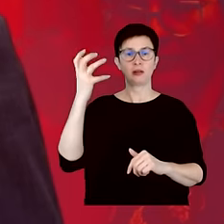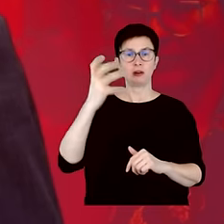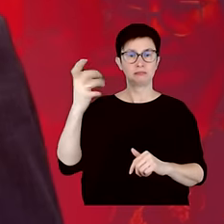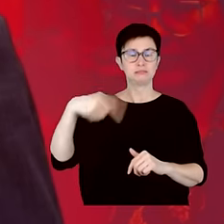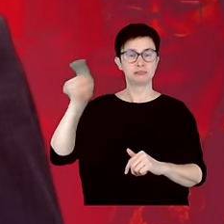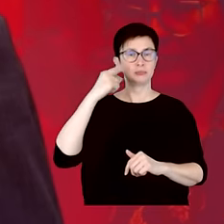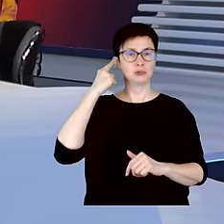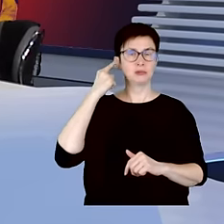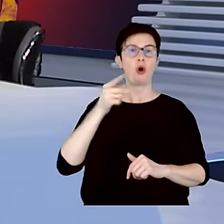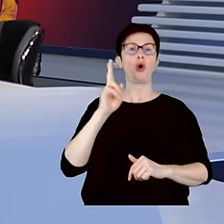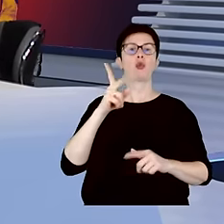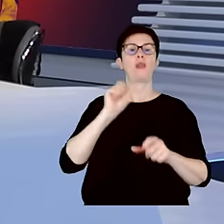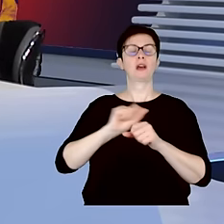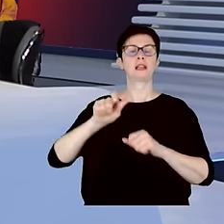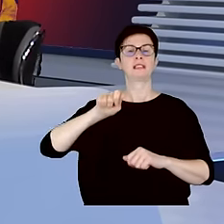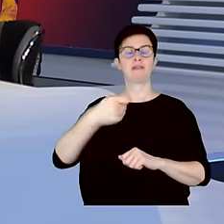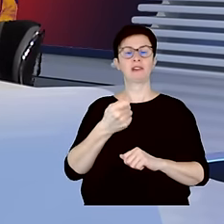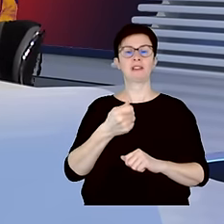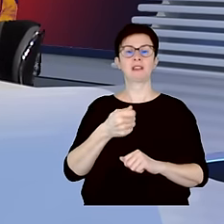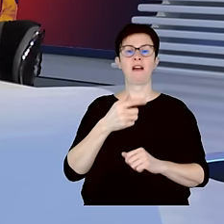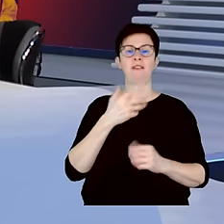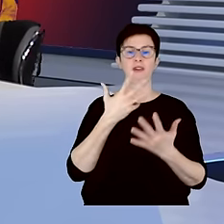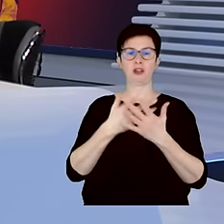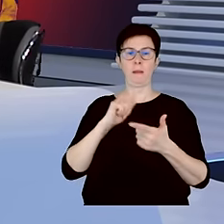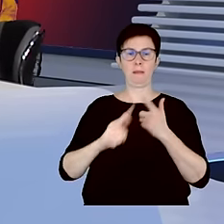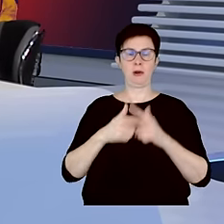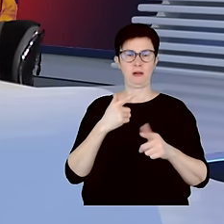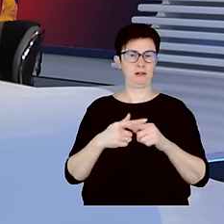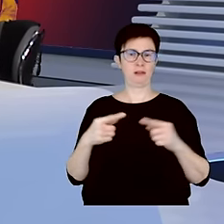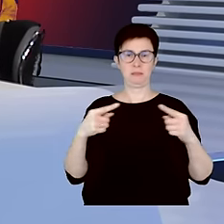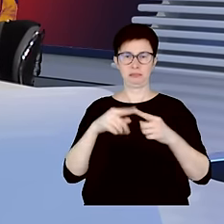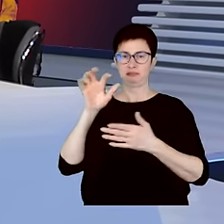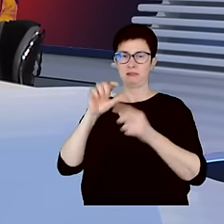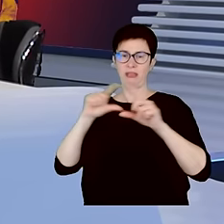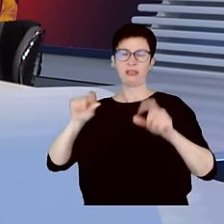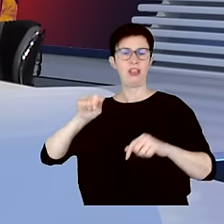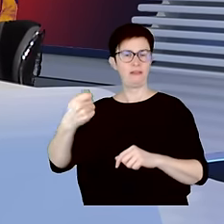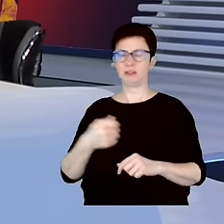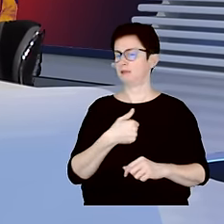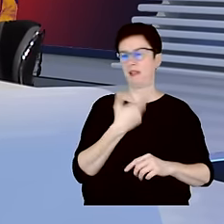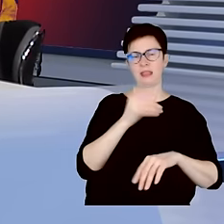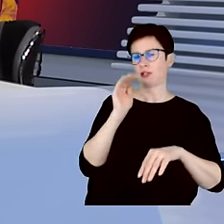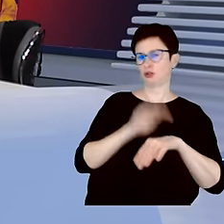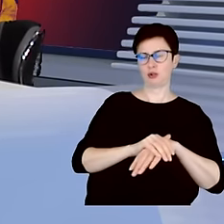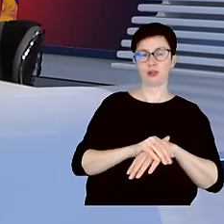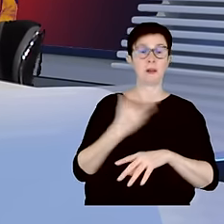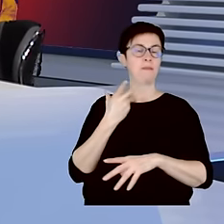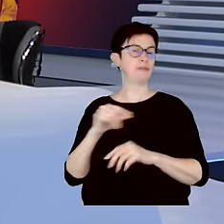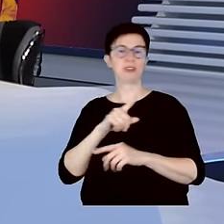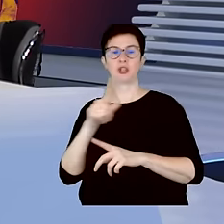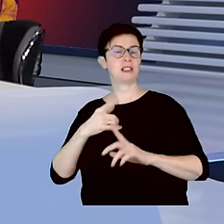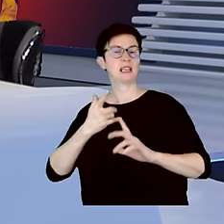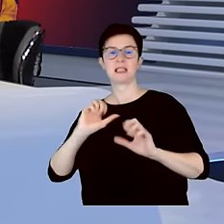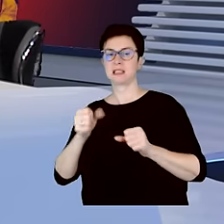wiedzieli, kim są więźniowie polityczni. Według tej definicji są więźniami politycznymi. Nie, nie są więźniami politycznymi. Nikt ich za działalność polityczną nie